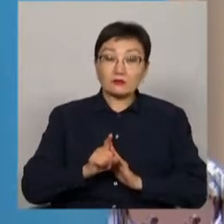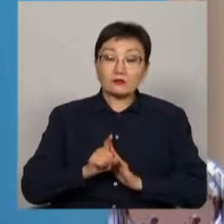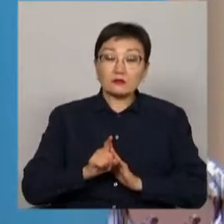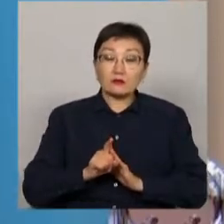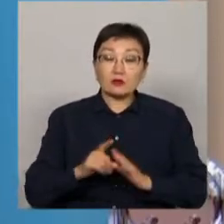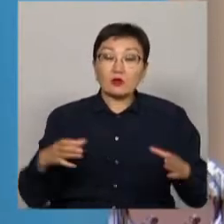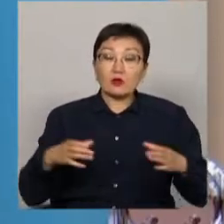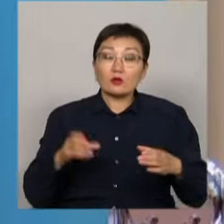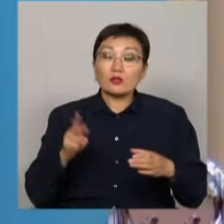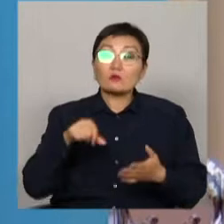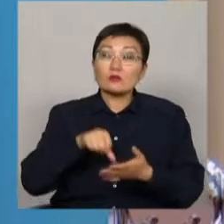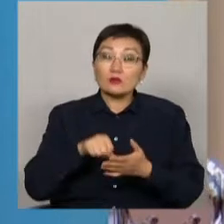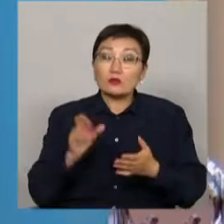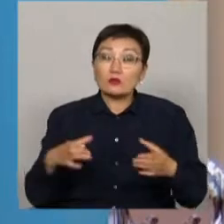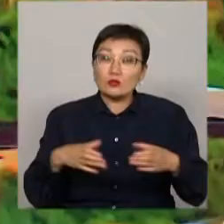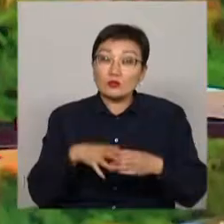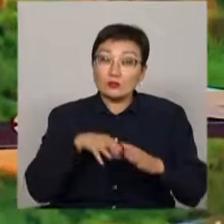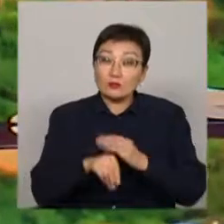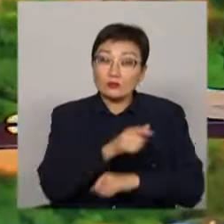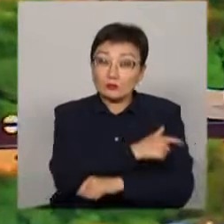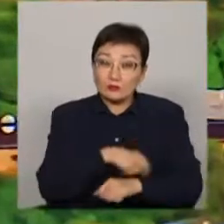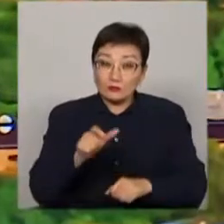құрамы айтылады.